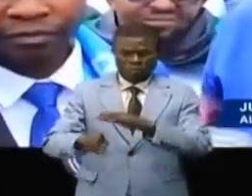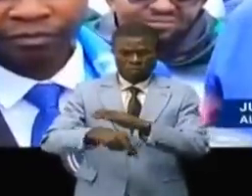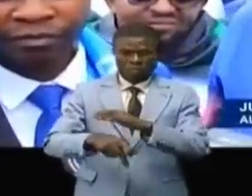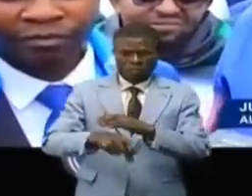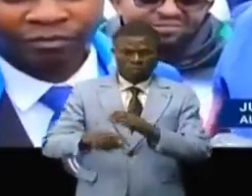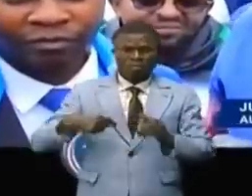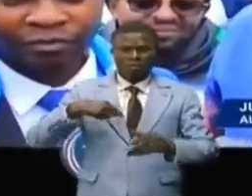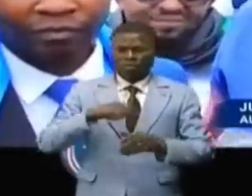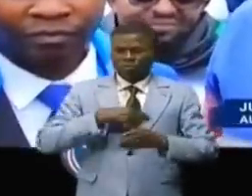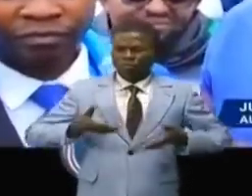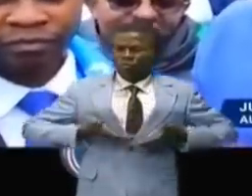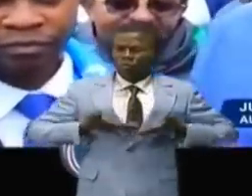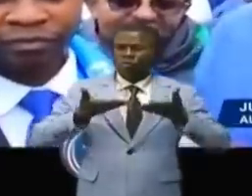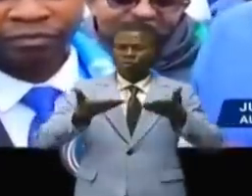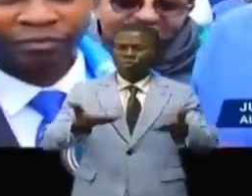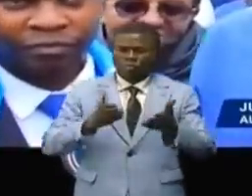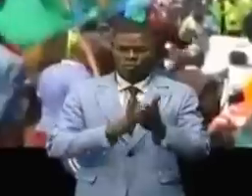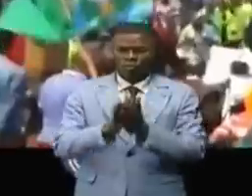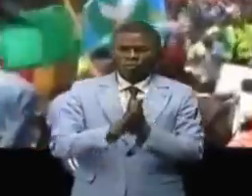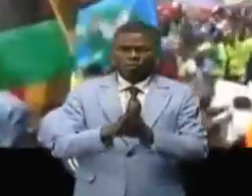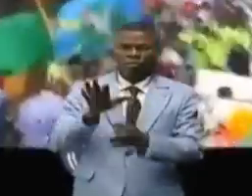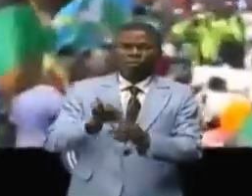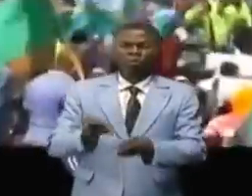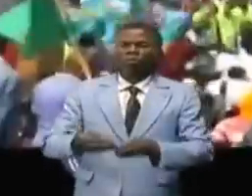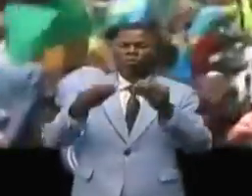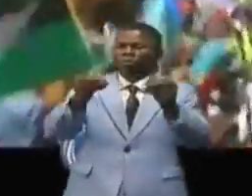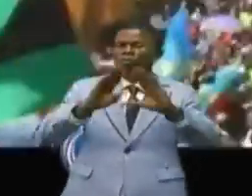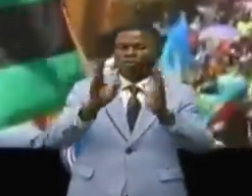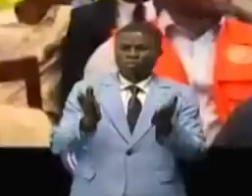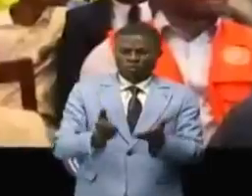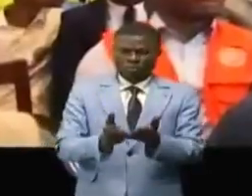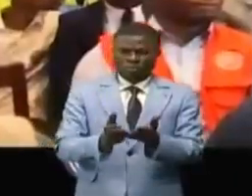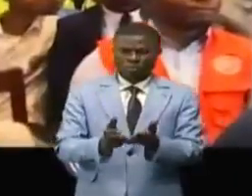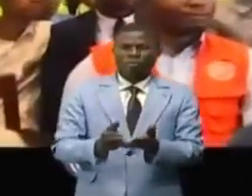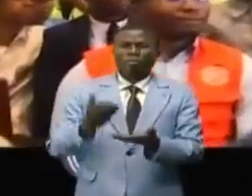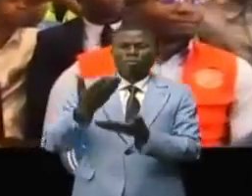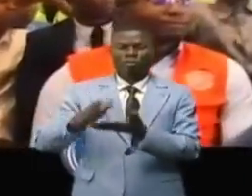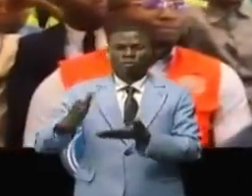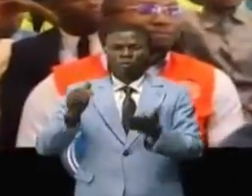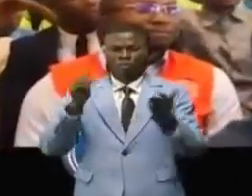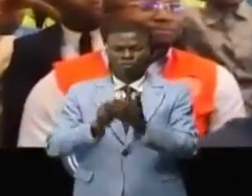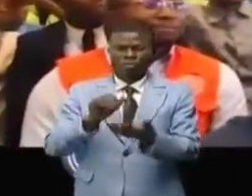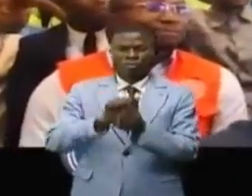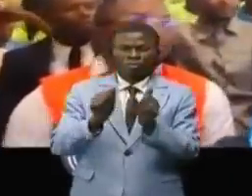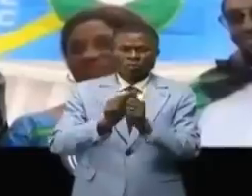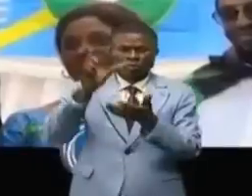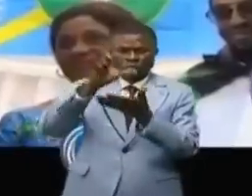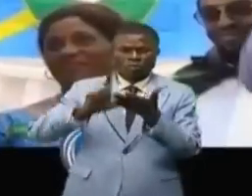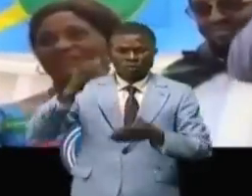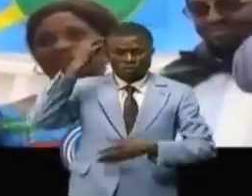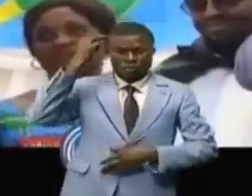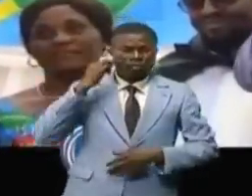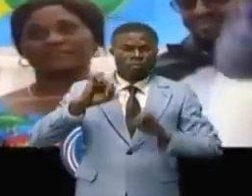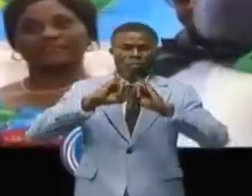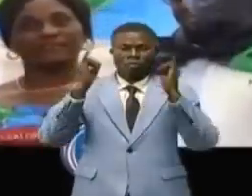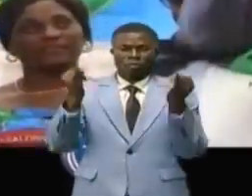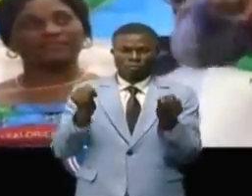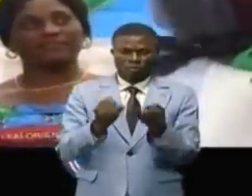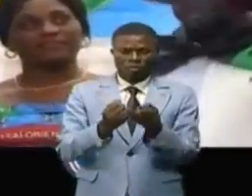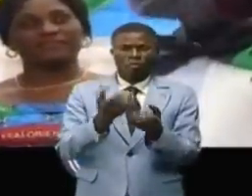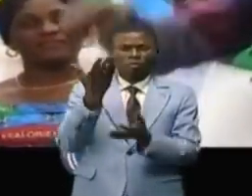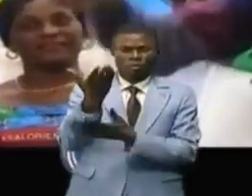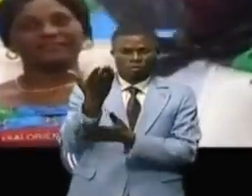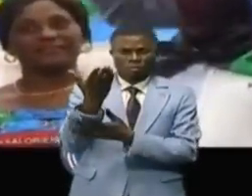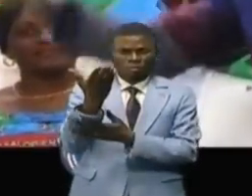466 candidatures ont été déposés dans un autre décor face à ces luttes non le ministre de l'Industrie les a appelé